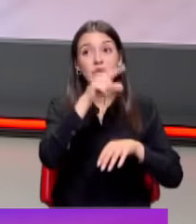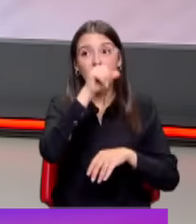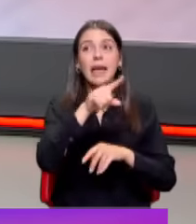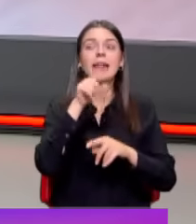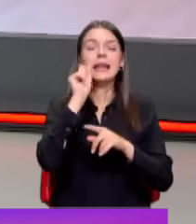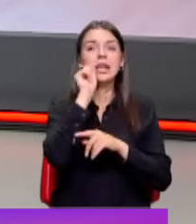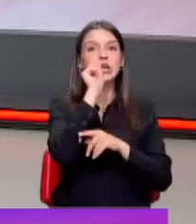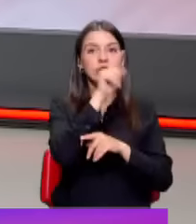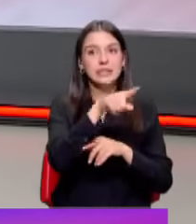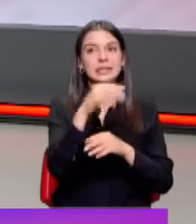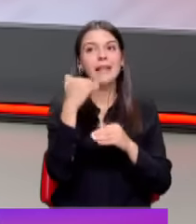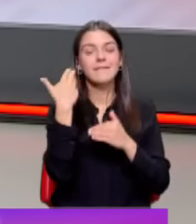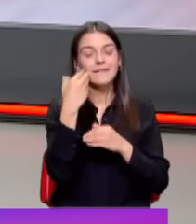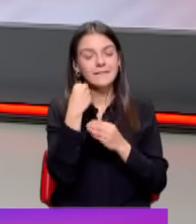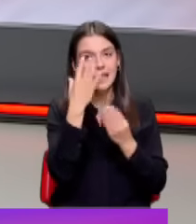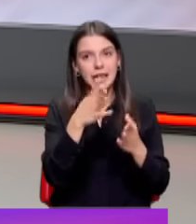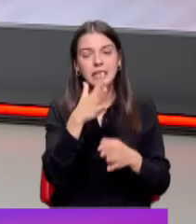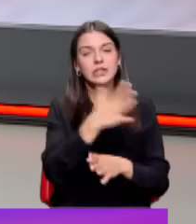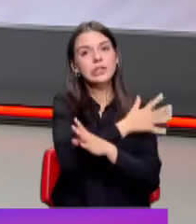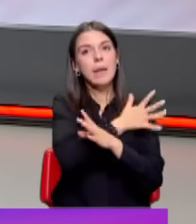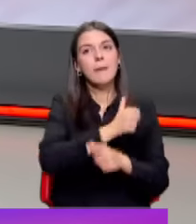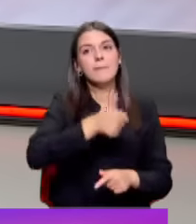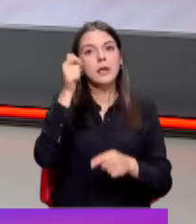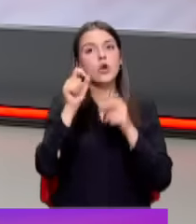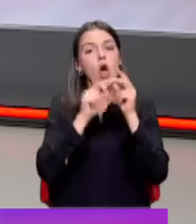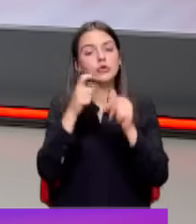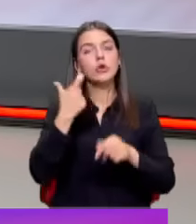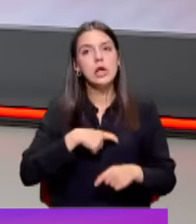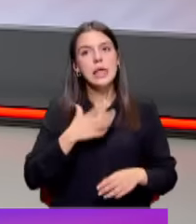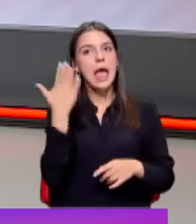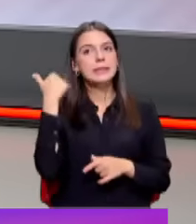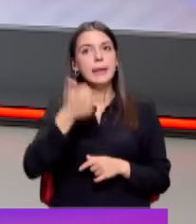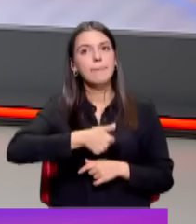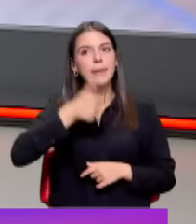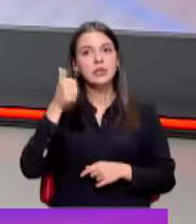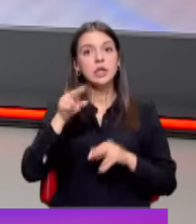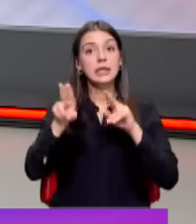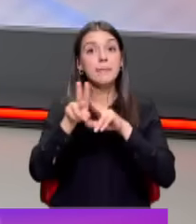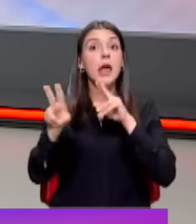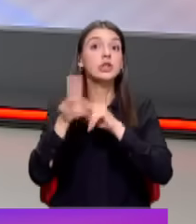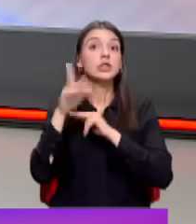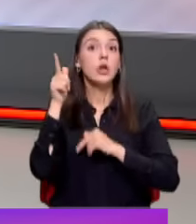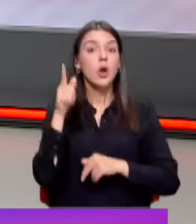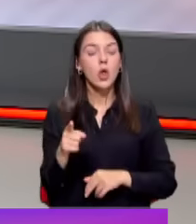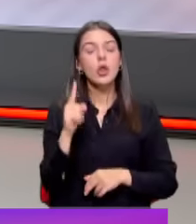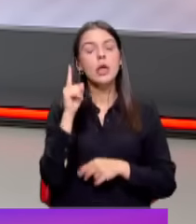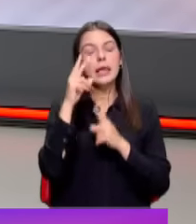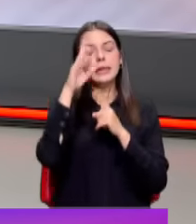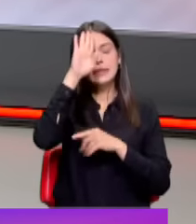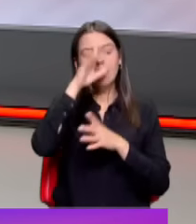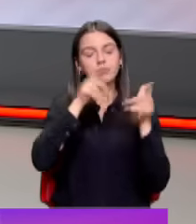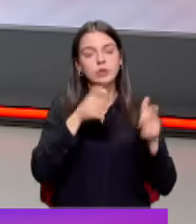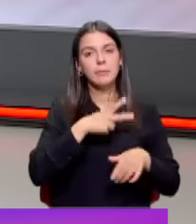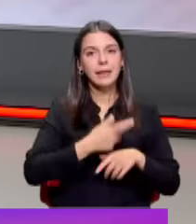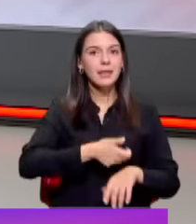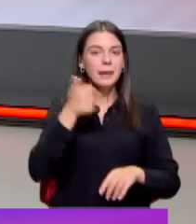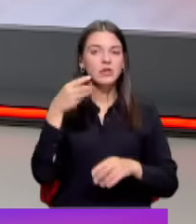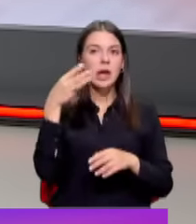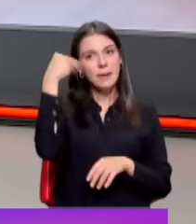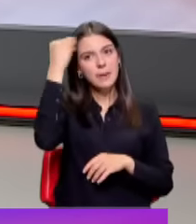verildi. Törenlerde CHP lideri Özgür Özel, eski genel başkan Kemal Kılıçdaroğlu ve İBB başkanı Ekrem